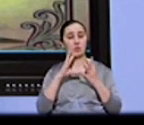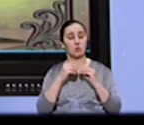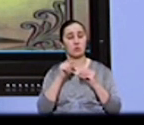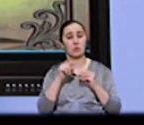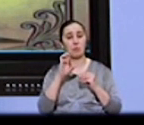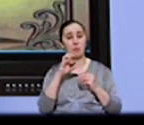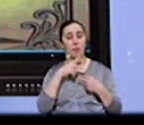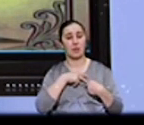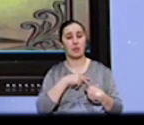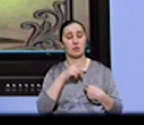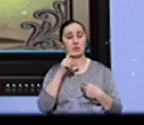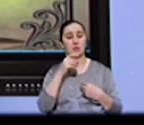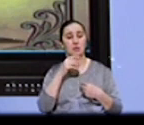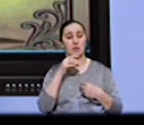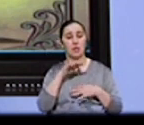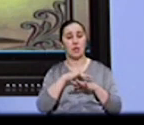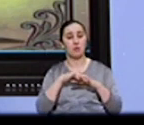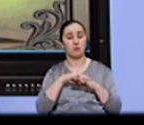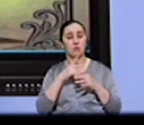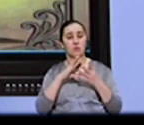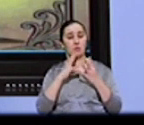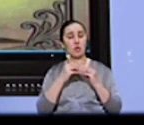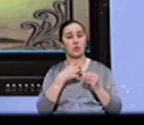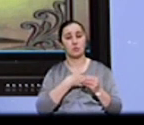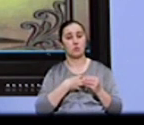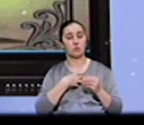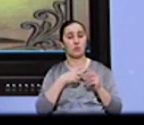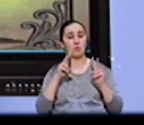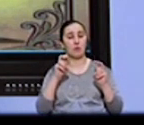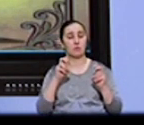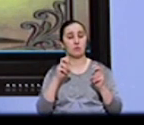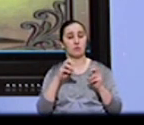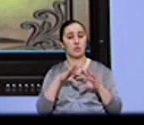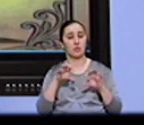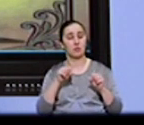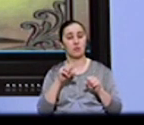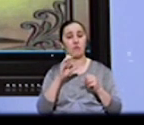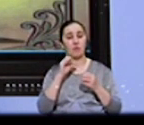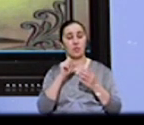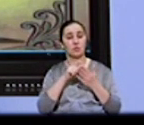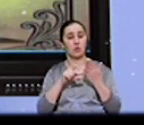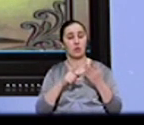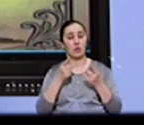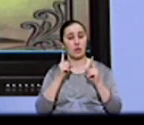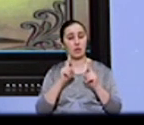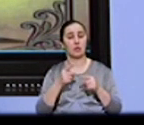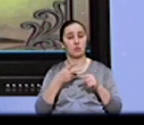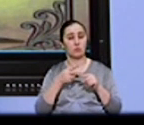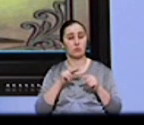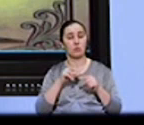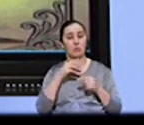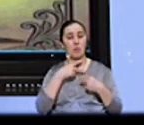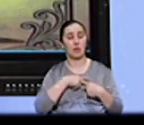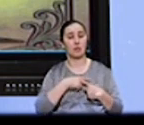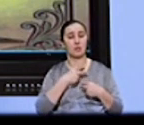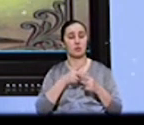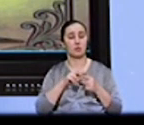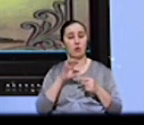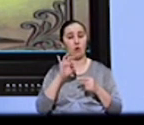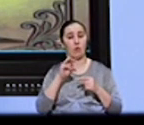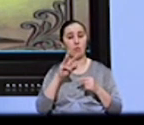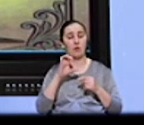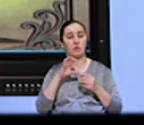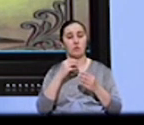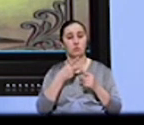ijodida mehnatkash xalqning ahvoli asosiy mavzuni egallaydi va shoir haqiqat uchun, mehnatkash